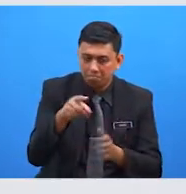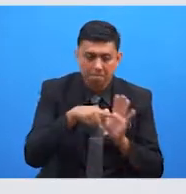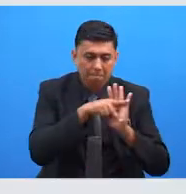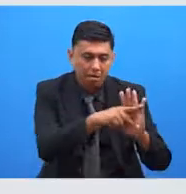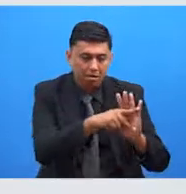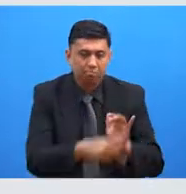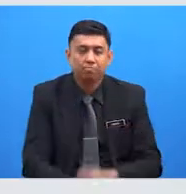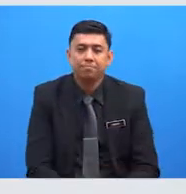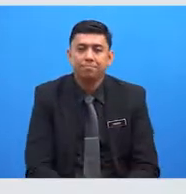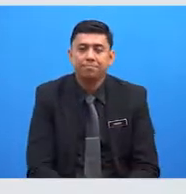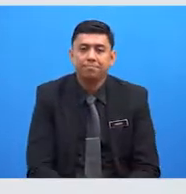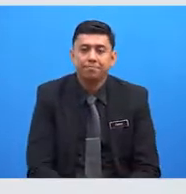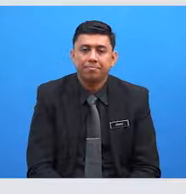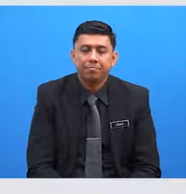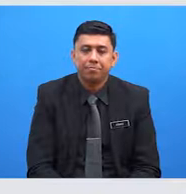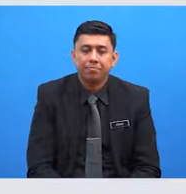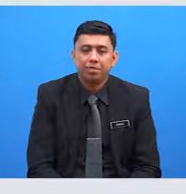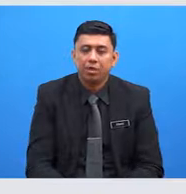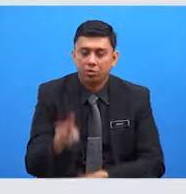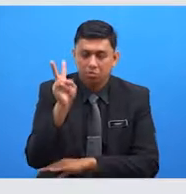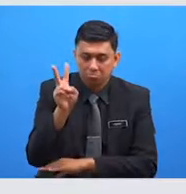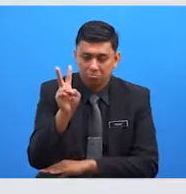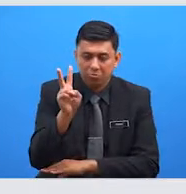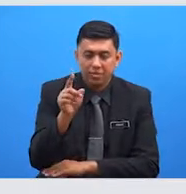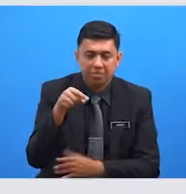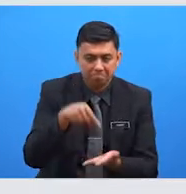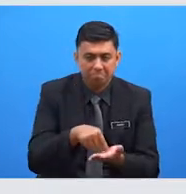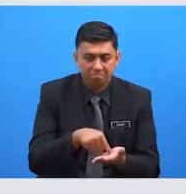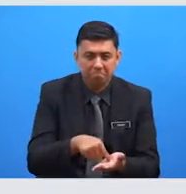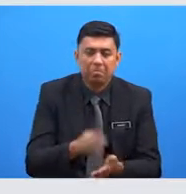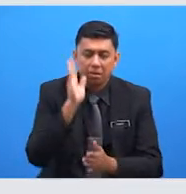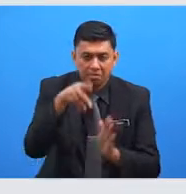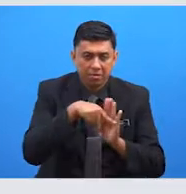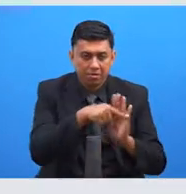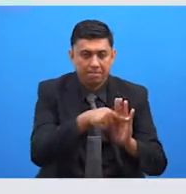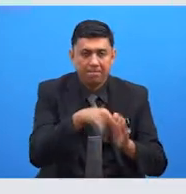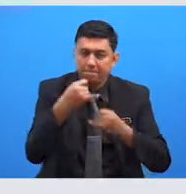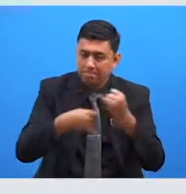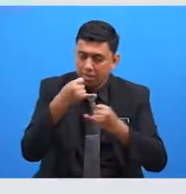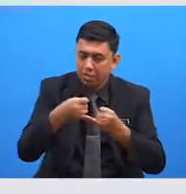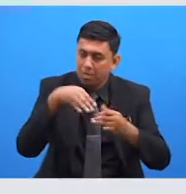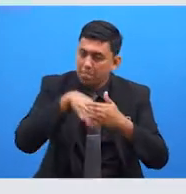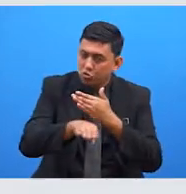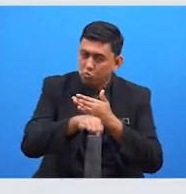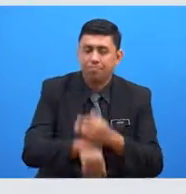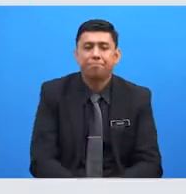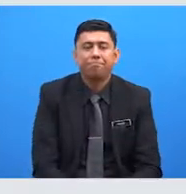dipaparkan. Fitur kedua ini akan dipaparkan setelah berjaya login.